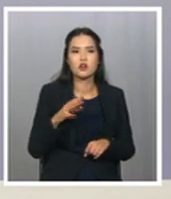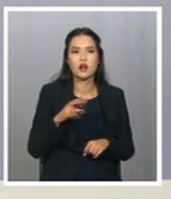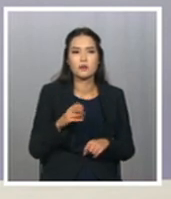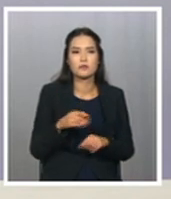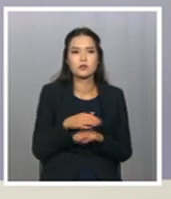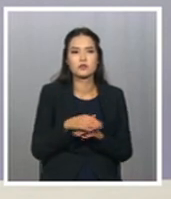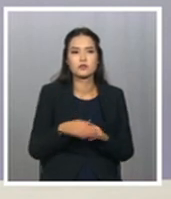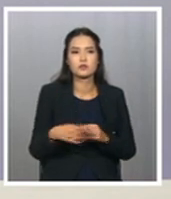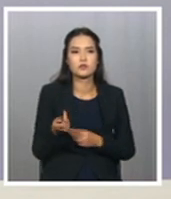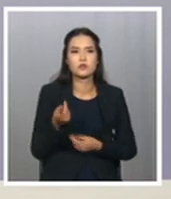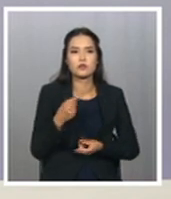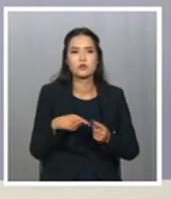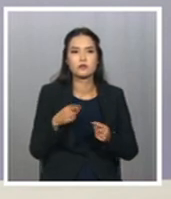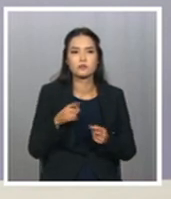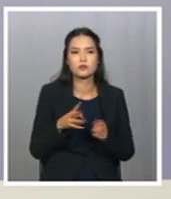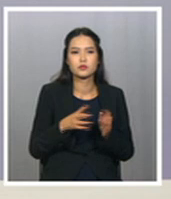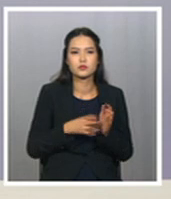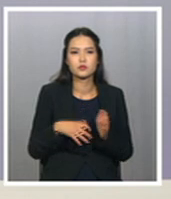оралып,